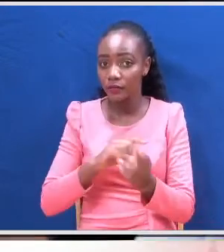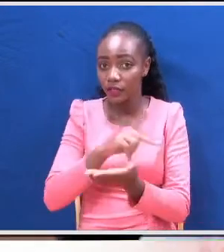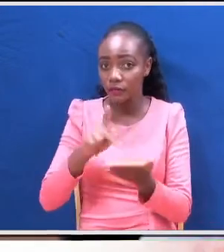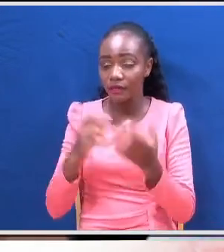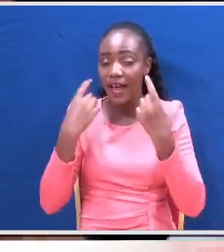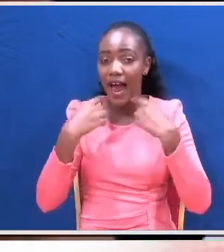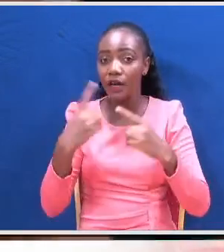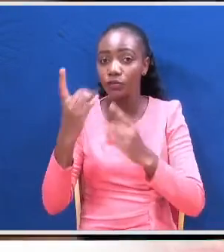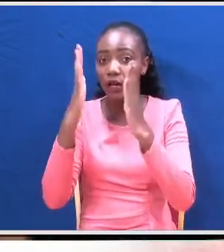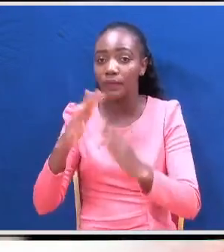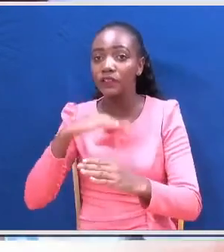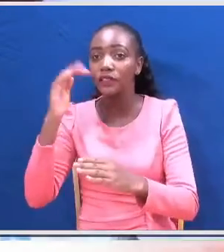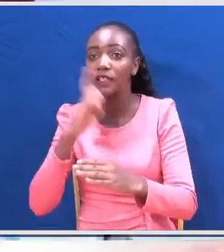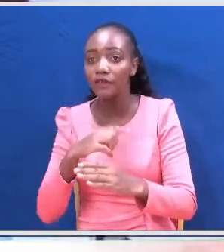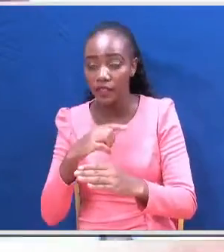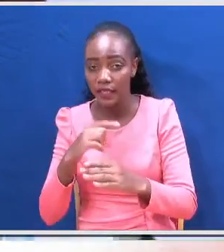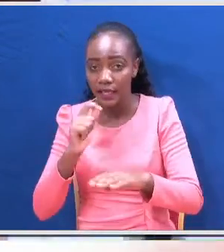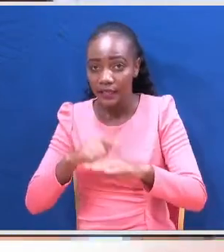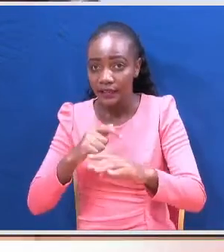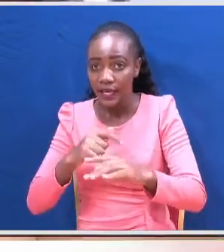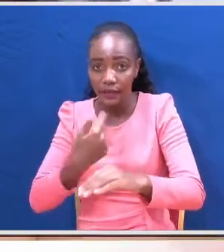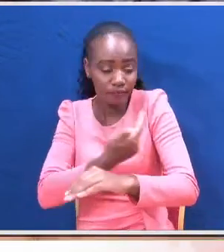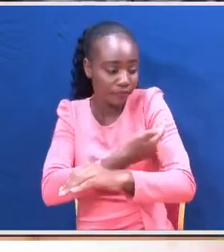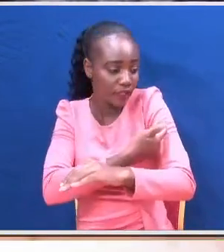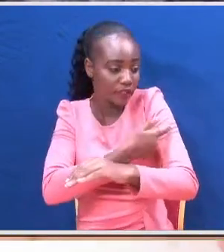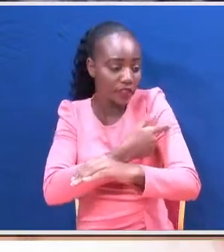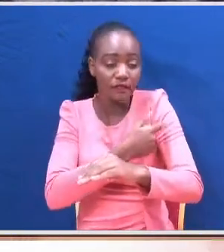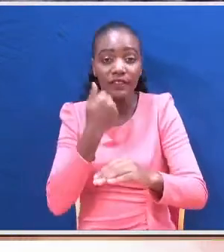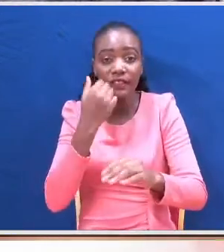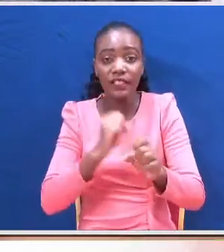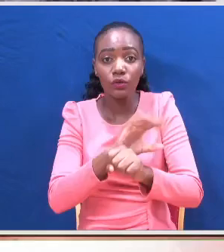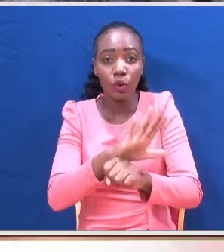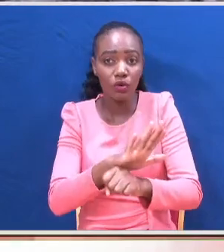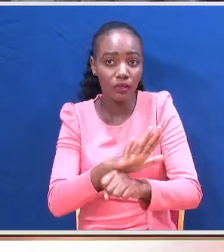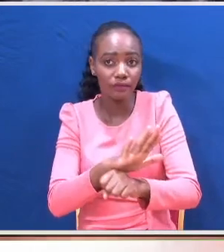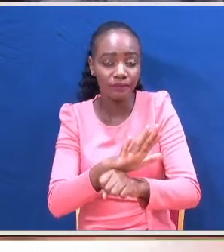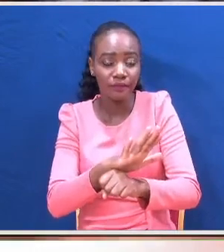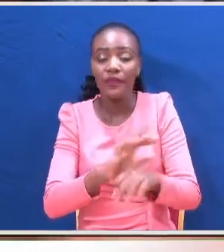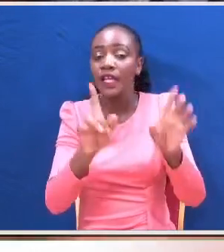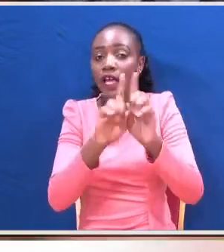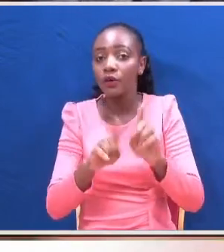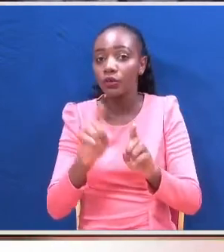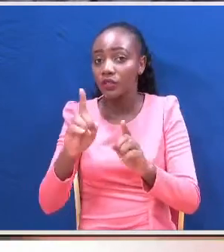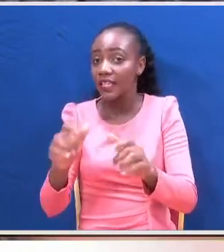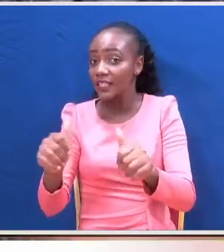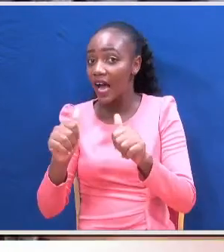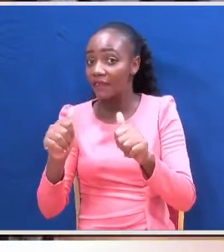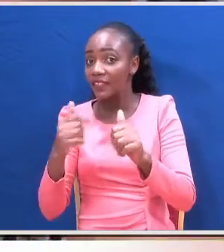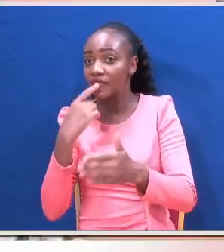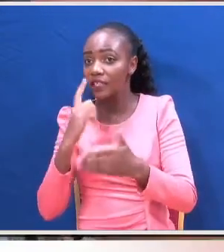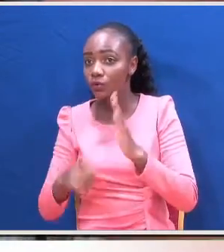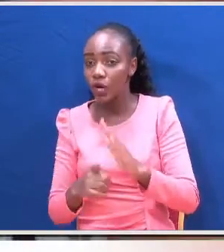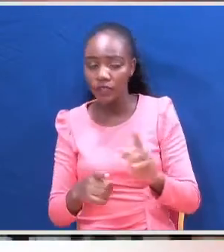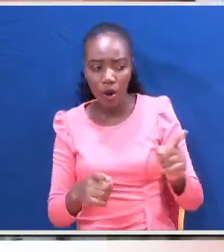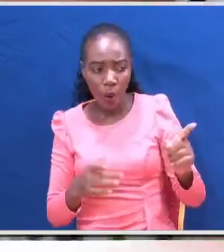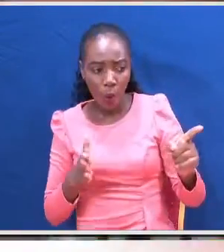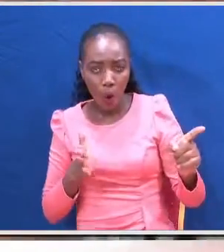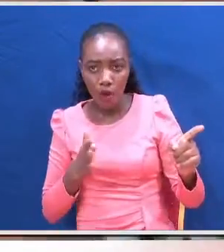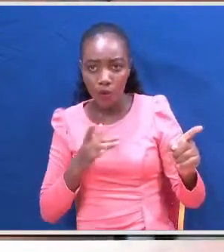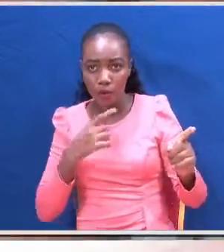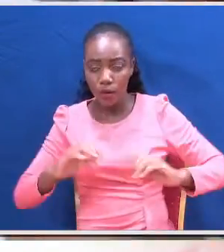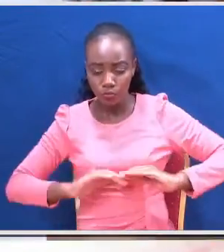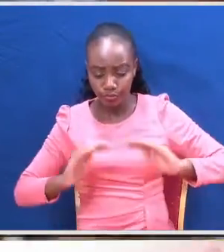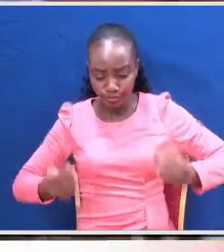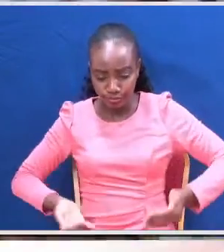Gishu baada ya kupokea chanjo ya COVID-19. Afisa mmoja kutoka bodi hiyo akisema kuwa mwanamke mmoja